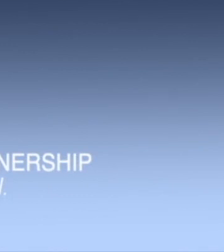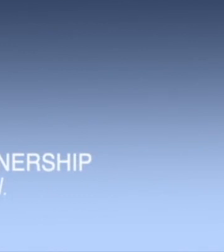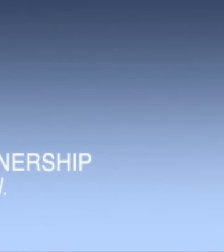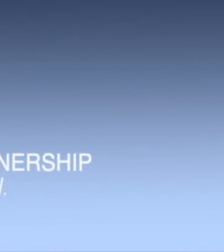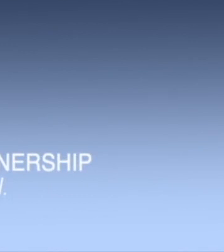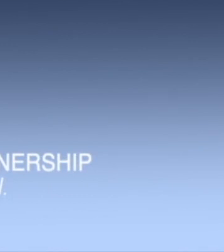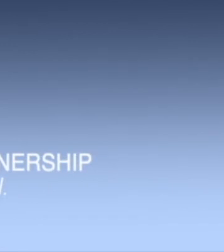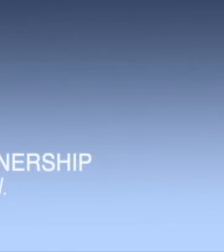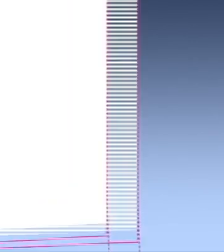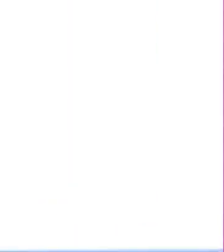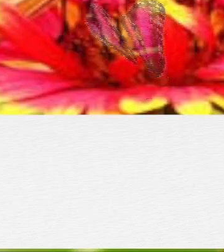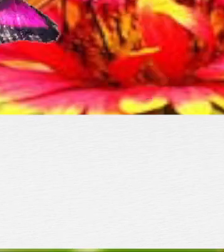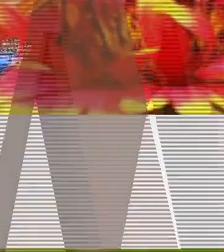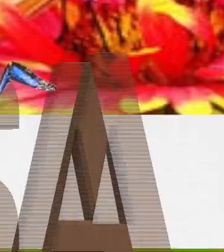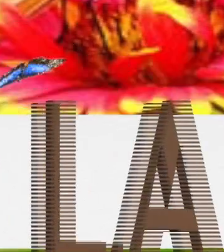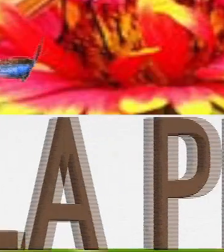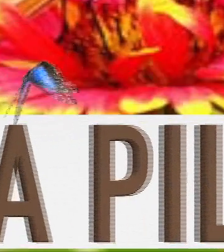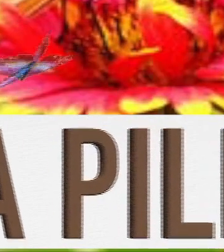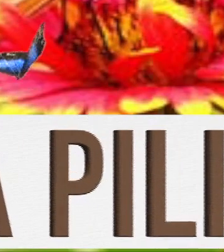Partnership for Education.